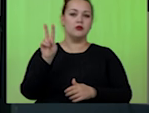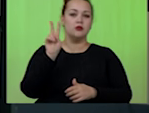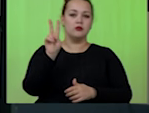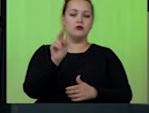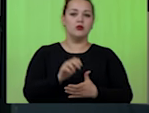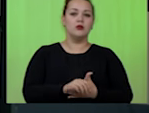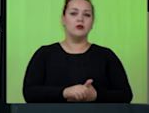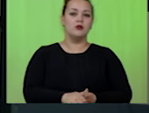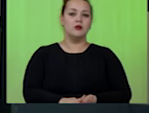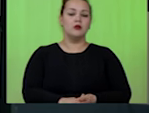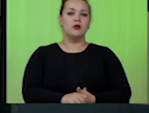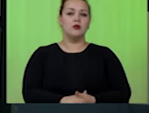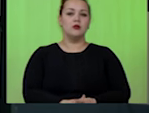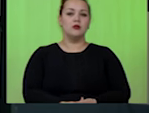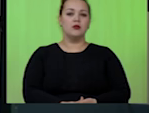132.